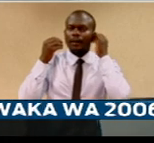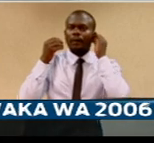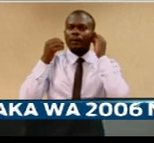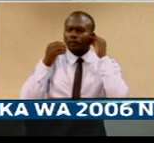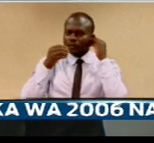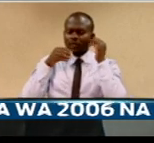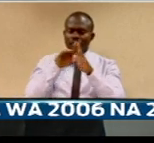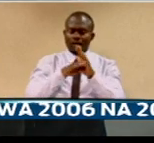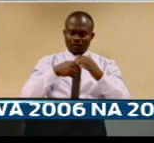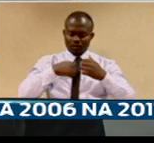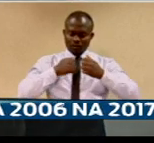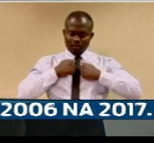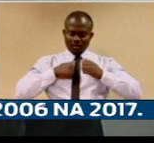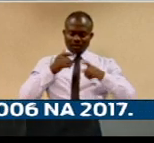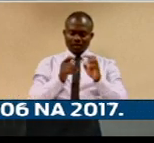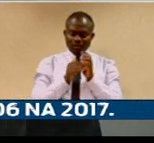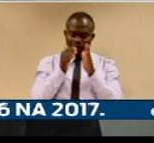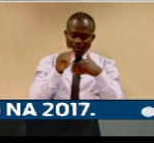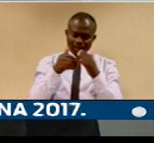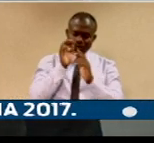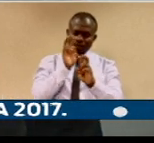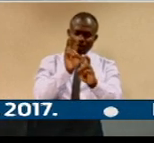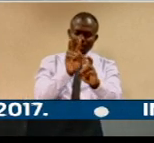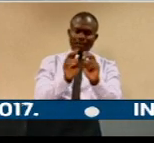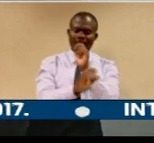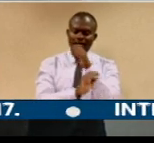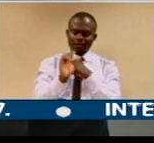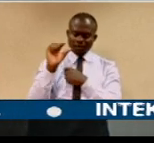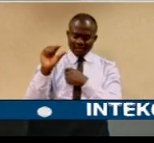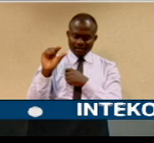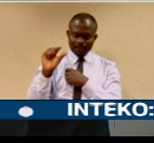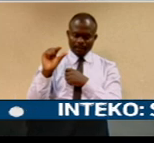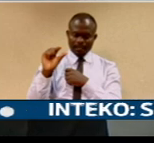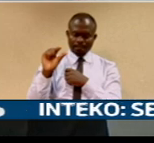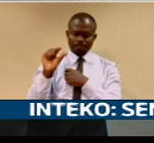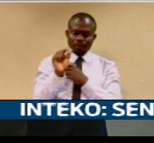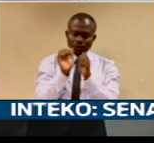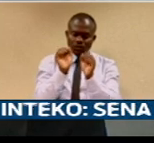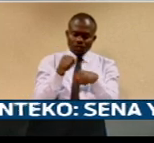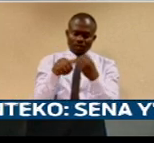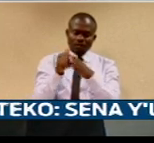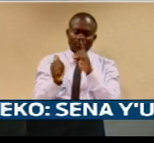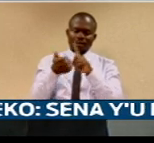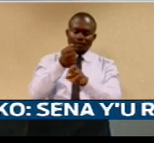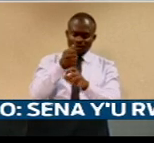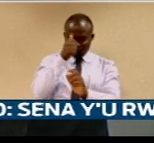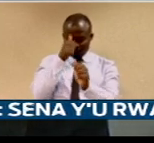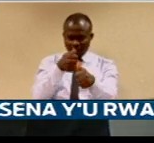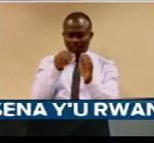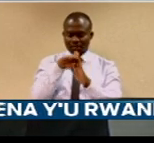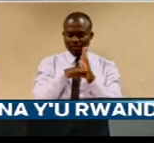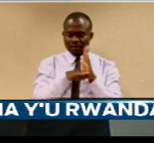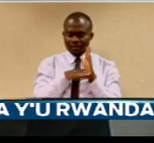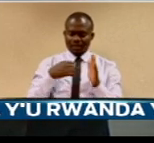Umunyarwanda ariko umuntu agiye kwitegereza asanga hari ibihugu bikeya mu mushobora kuba mwarageze mu gishi gahunda